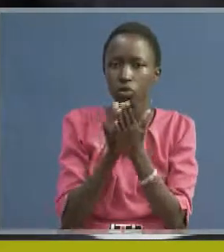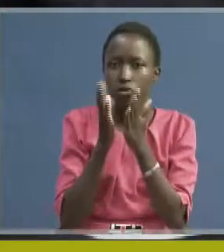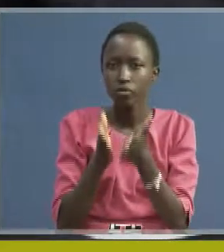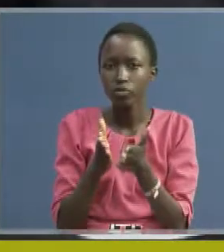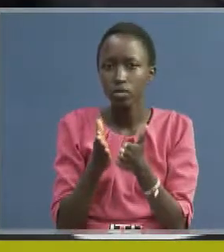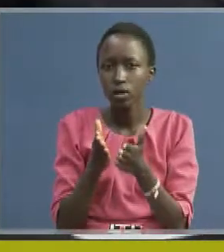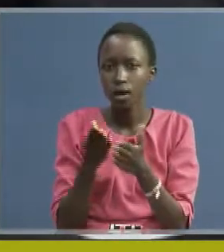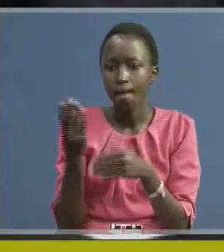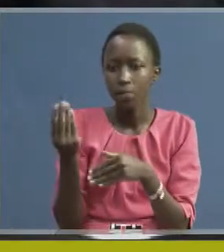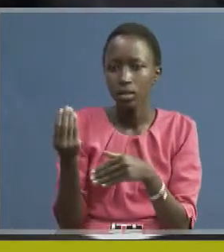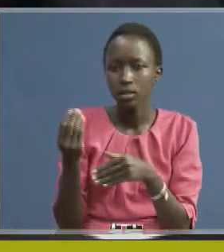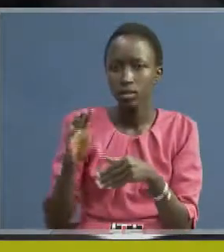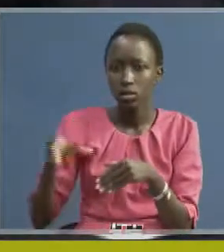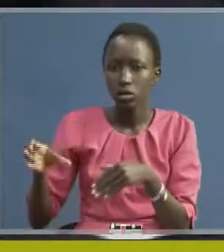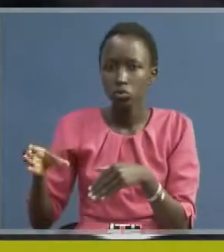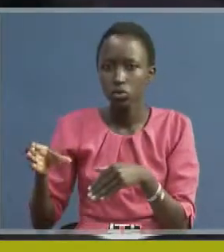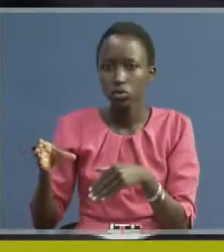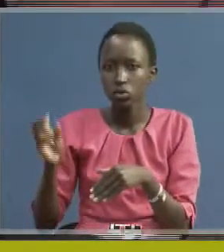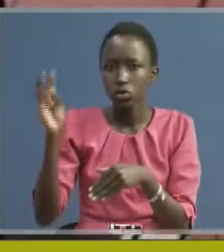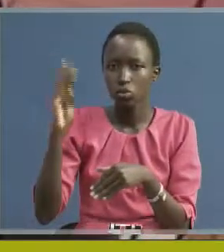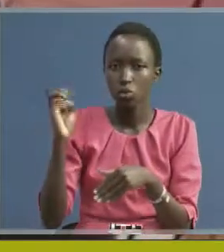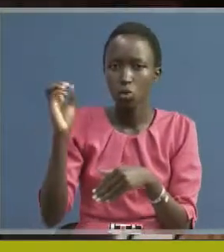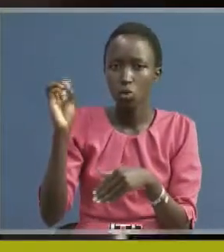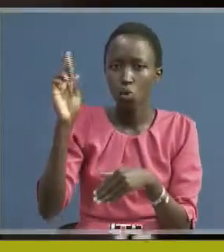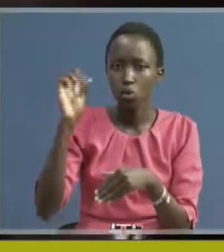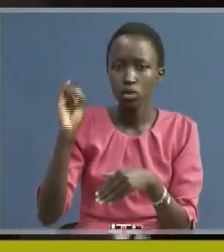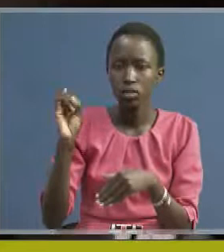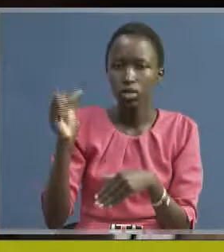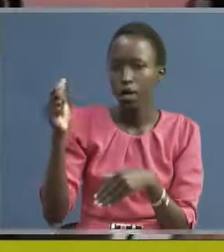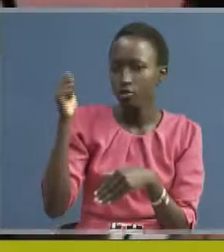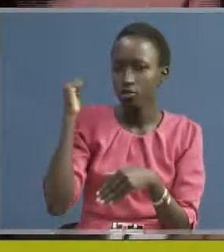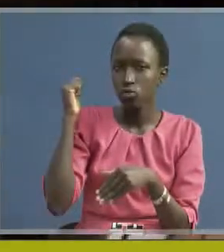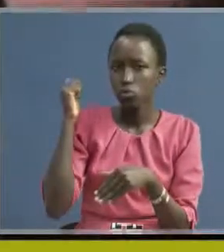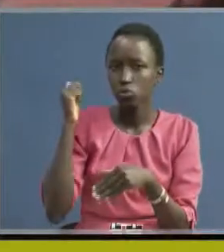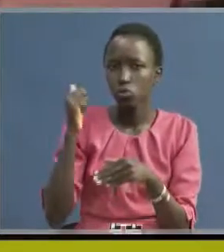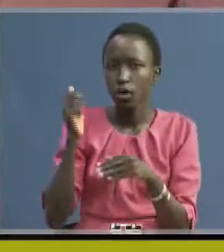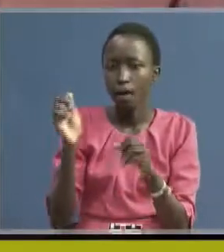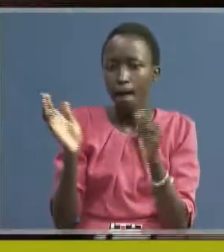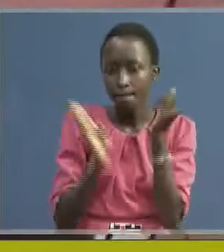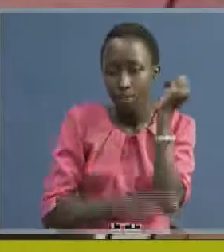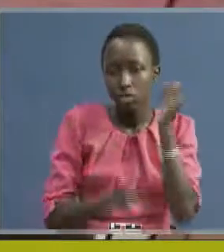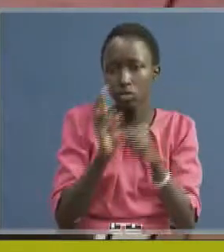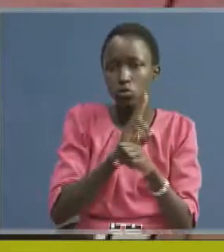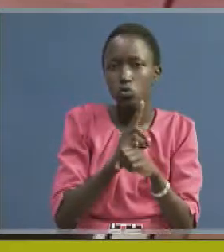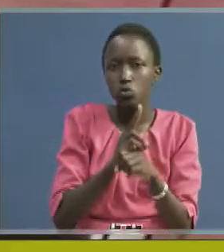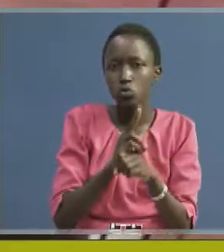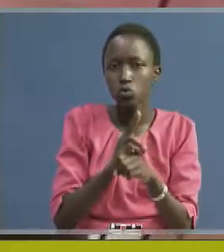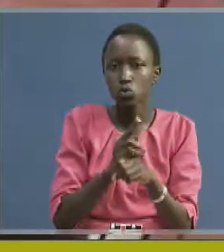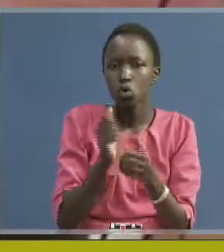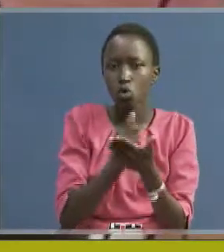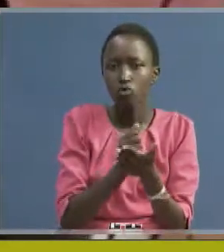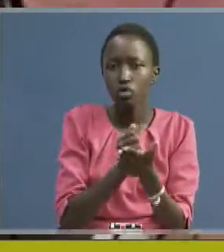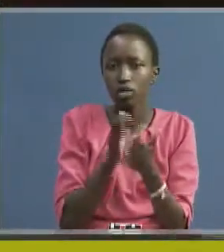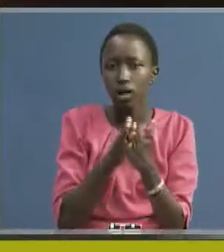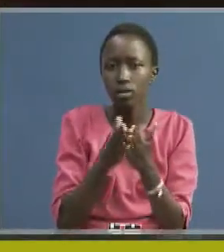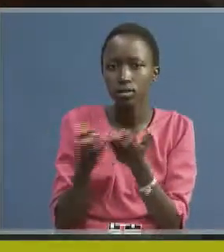wa fedha katika kaunti yake Morris Ocheng amekana mashtaka ya matumizi mabaya ya pesa za kaunti